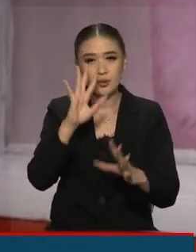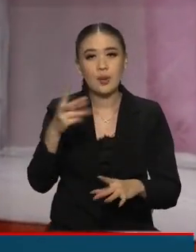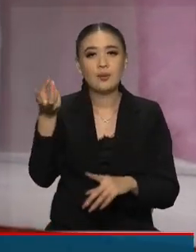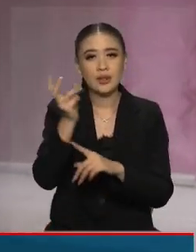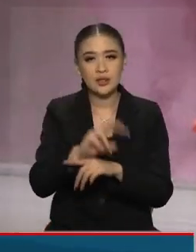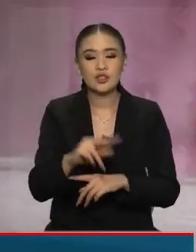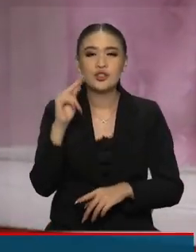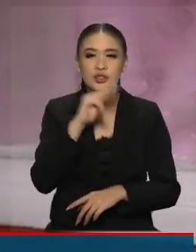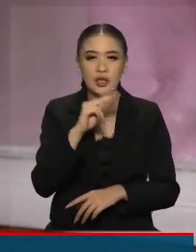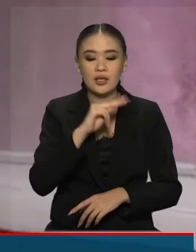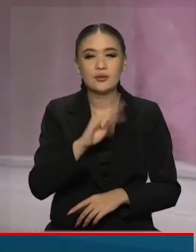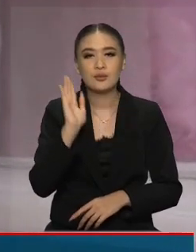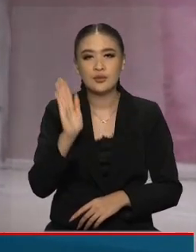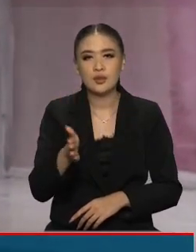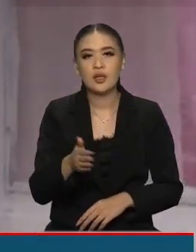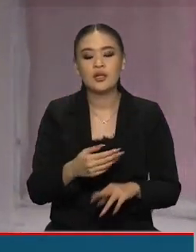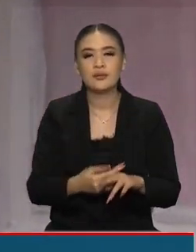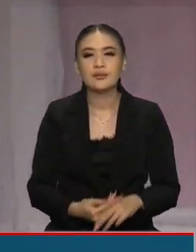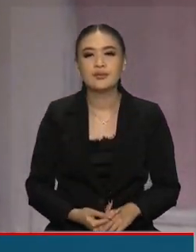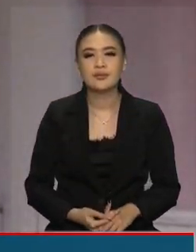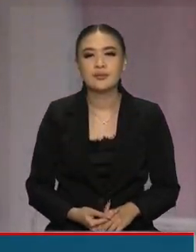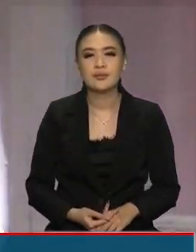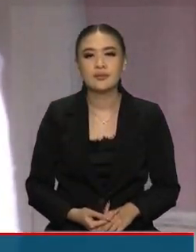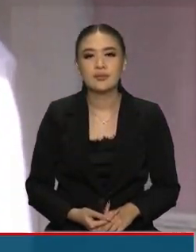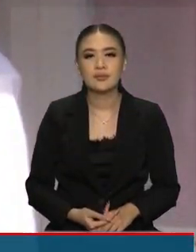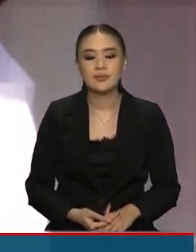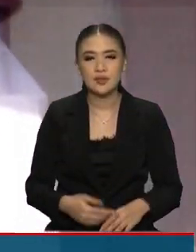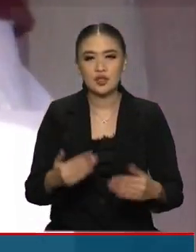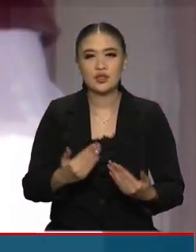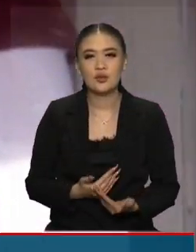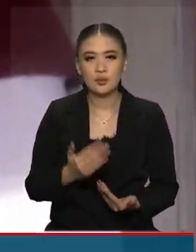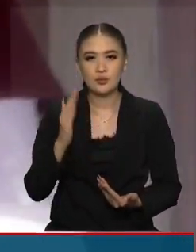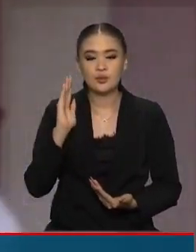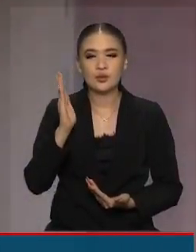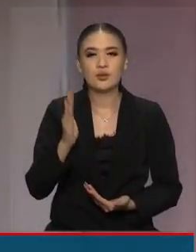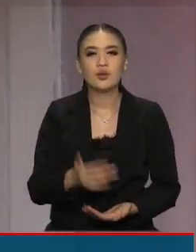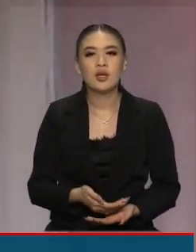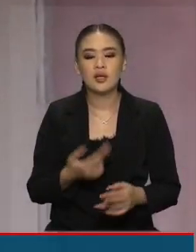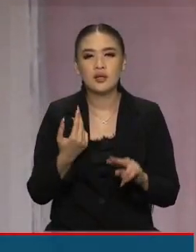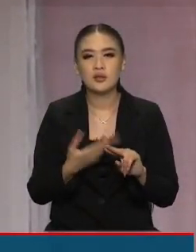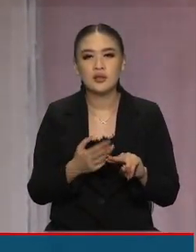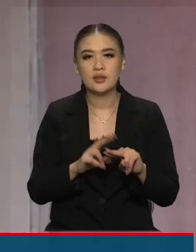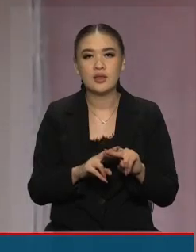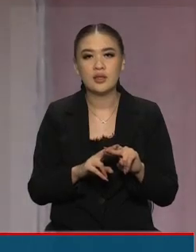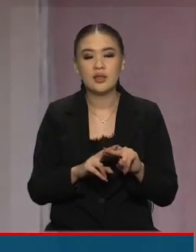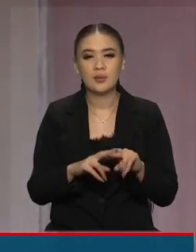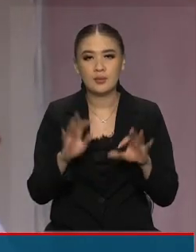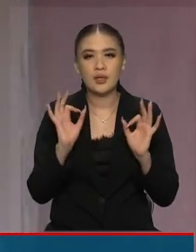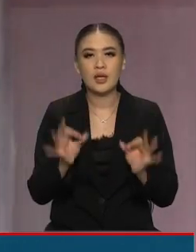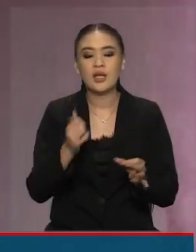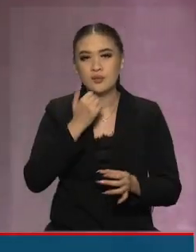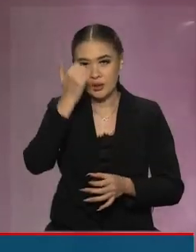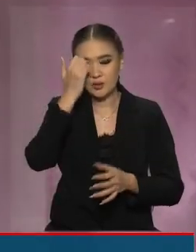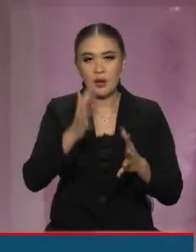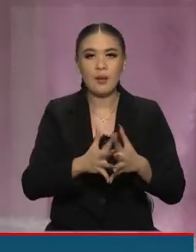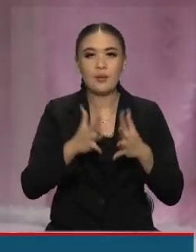Приходите СБО жизнь жи ина жизнь покажет правильно спасибо вам